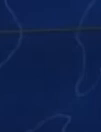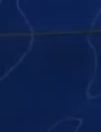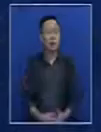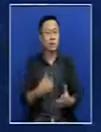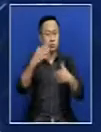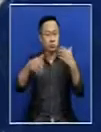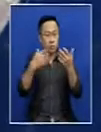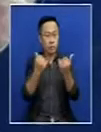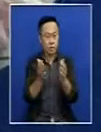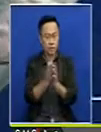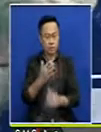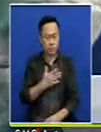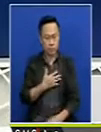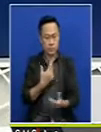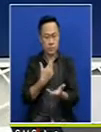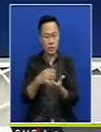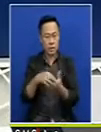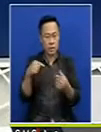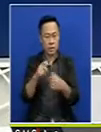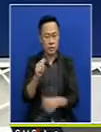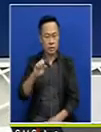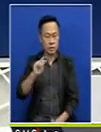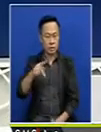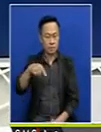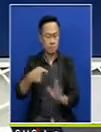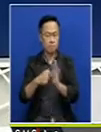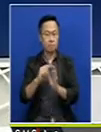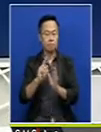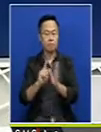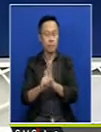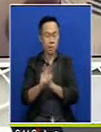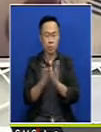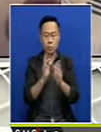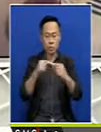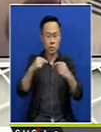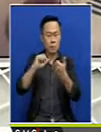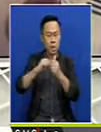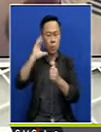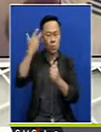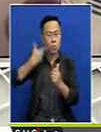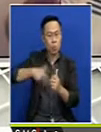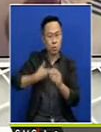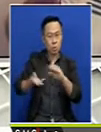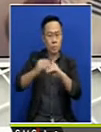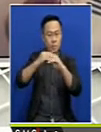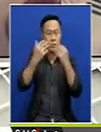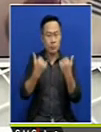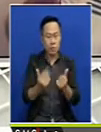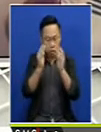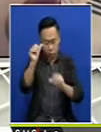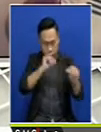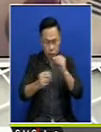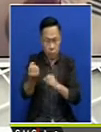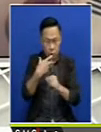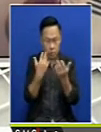ินน้ำลมฟ้าพยากรณ์วันนี้อยู่กับผมปิติพัฒน์นะครับยังคงต้องจับตาเรื่องของอุณหภูมิโลกที่ร้อนขึ้นอย่างต่อเนื่องนะครับในขณะที่บรรดานักวิทยาศาสตร์ออกมาระบุนะครับว่